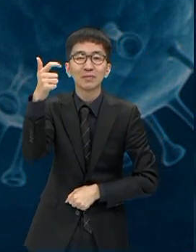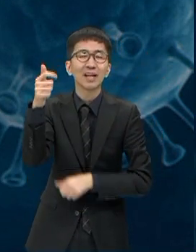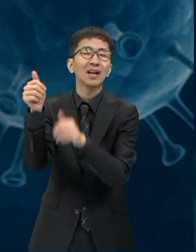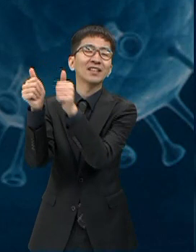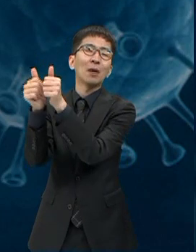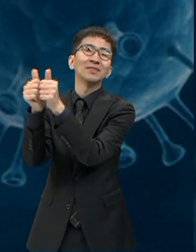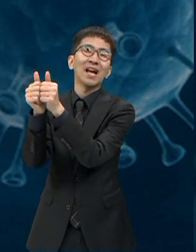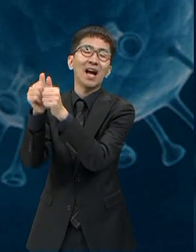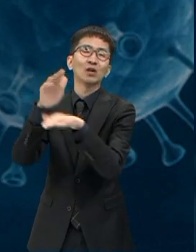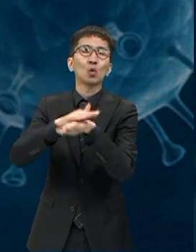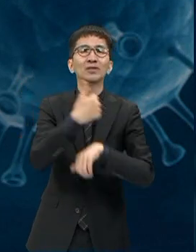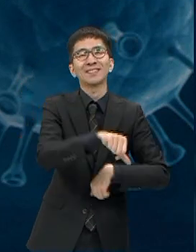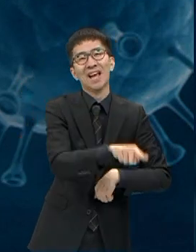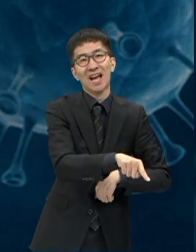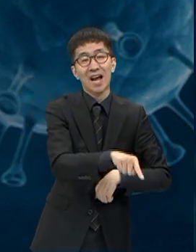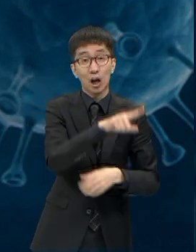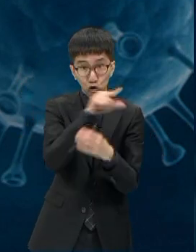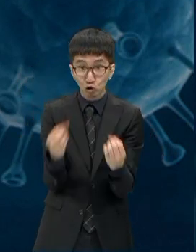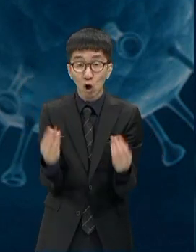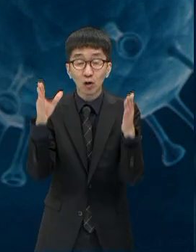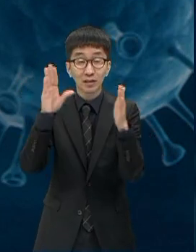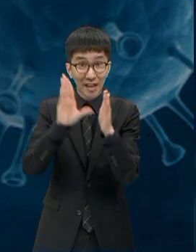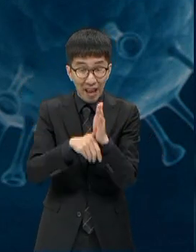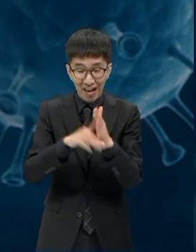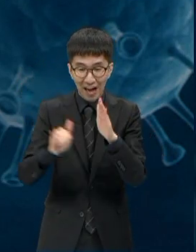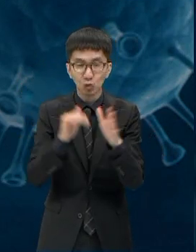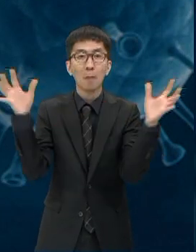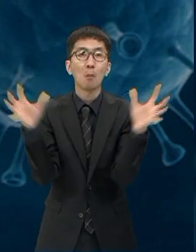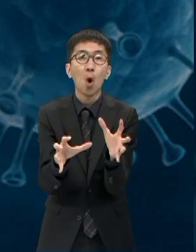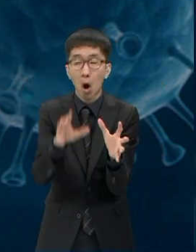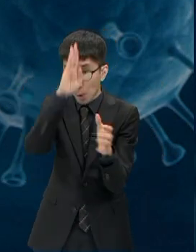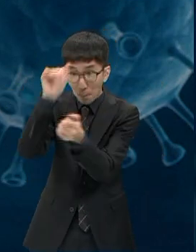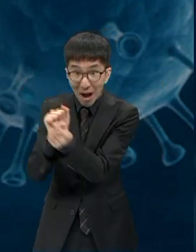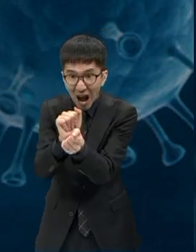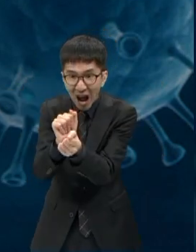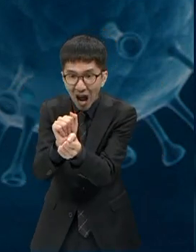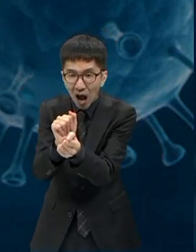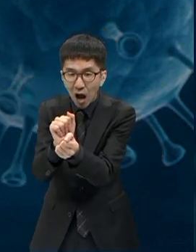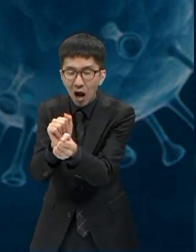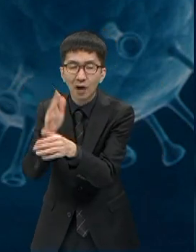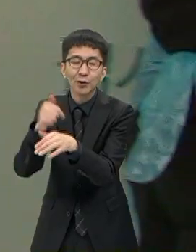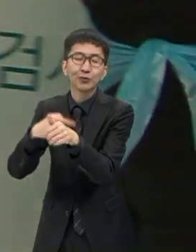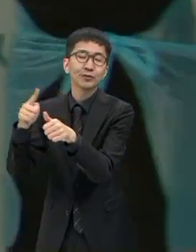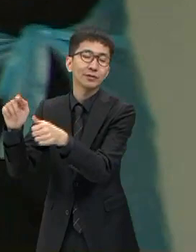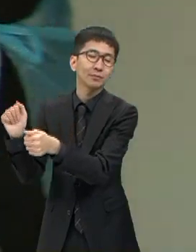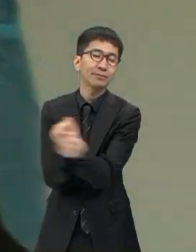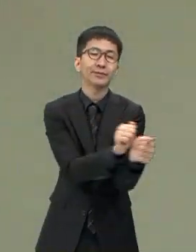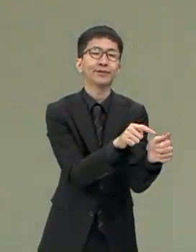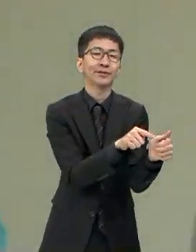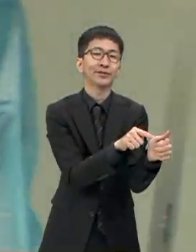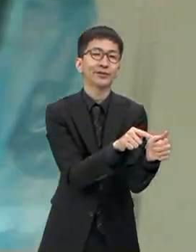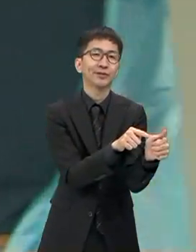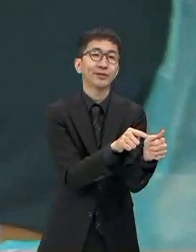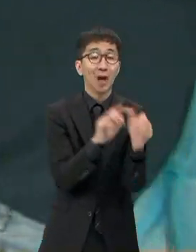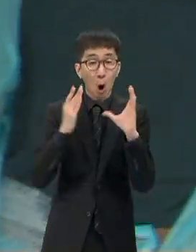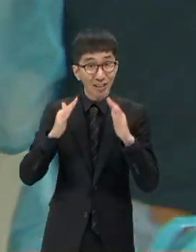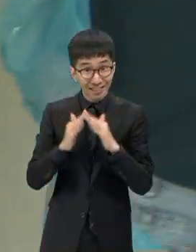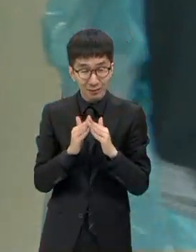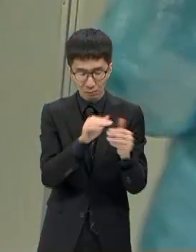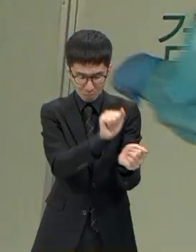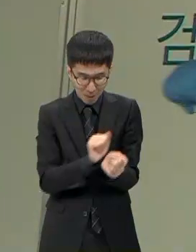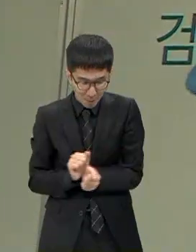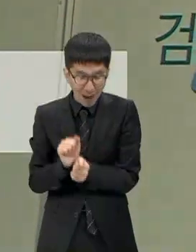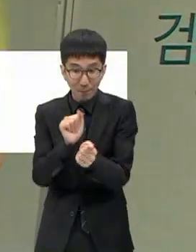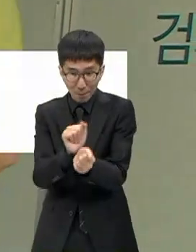지난 3일 추석 연휴 모임으로 일가족 집단 감염 발생 자중 화면입니다 어린이집 접촉자 들이 잇따라